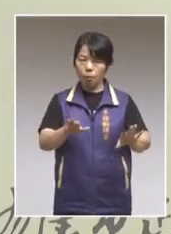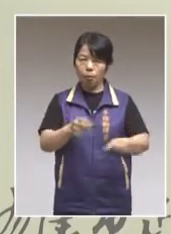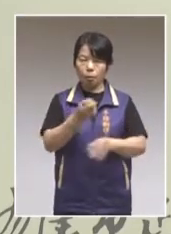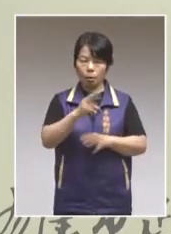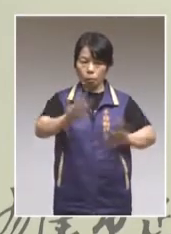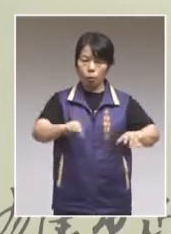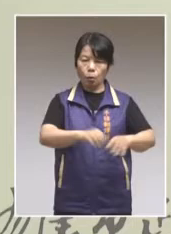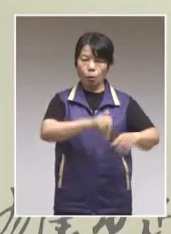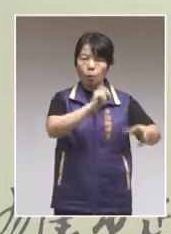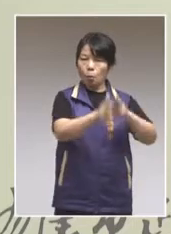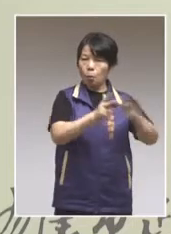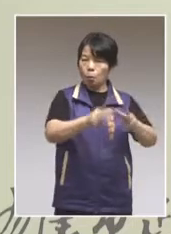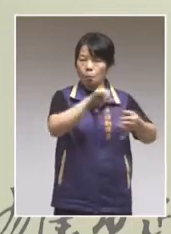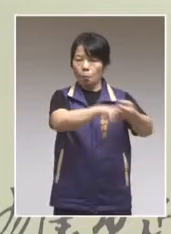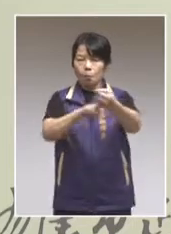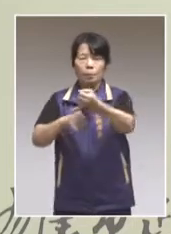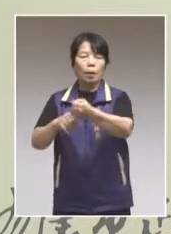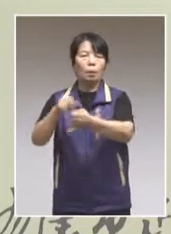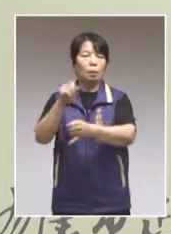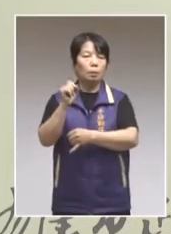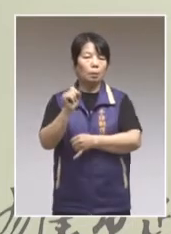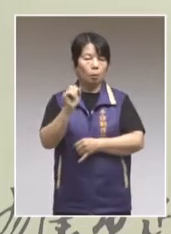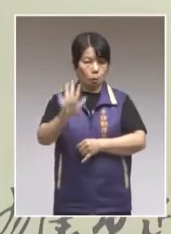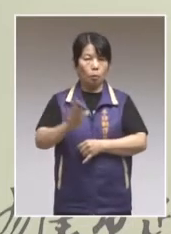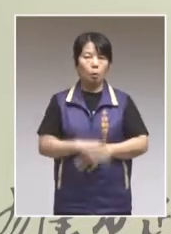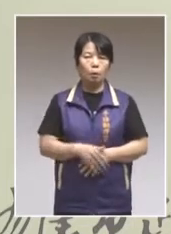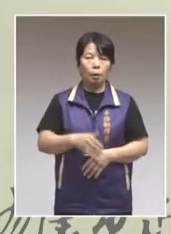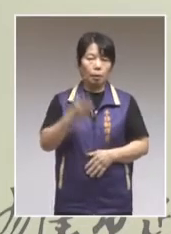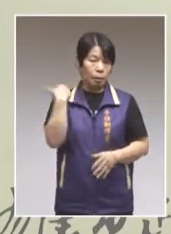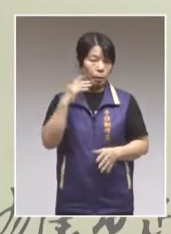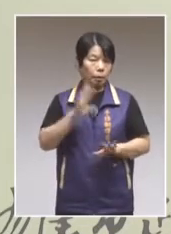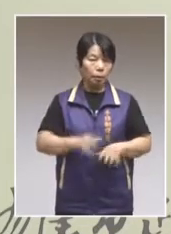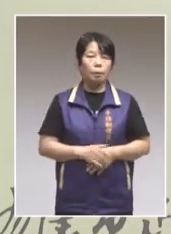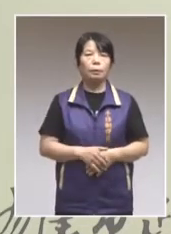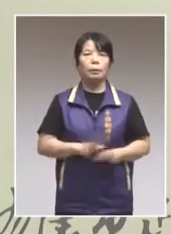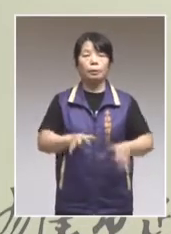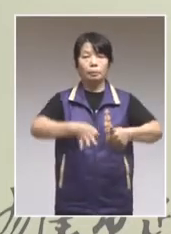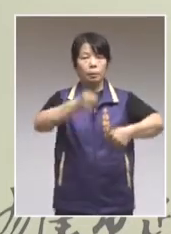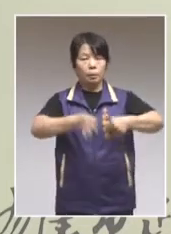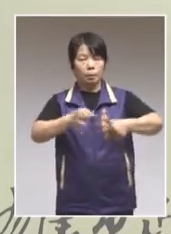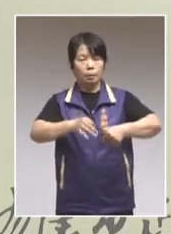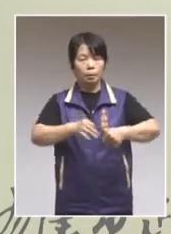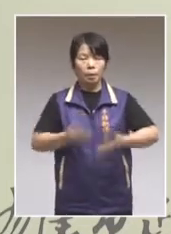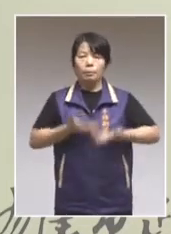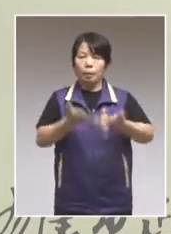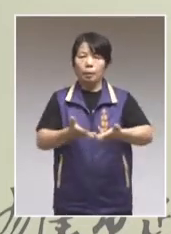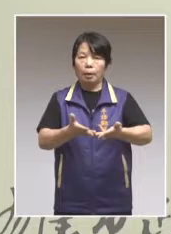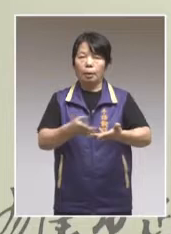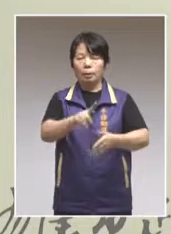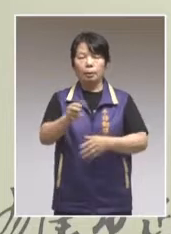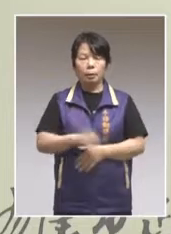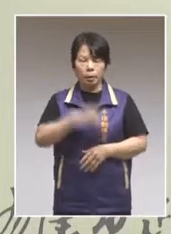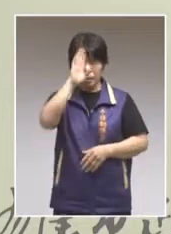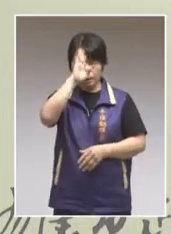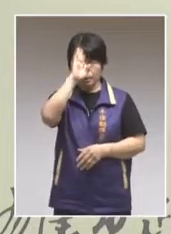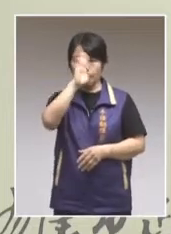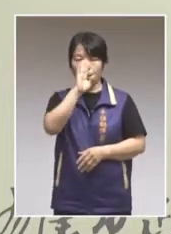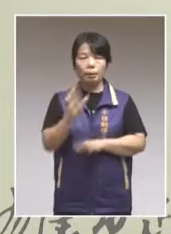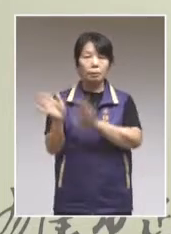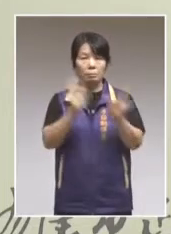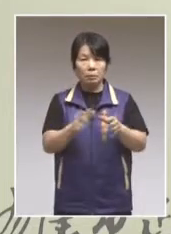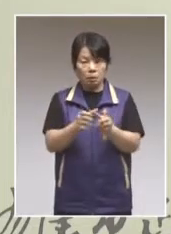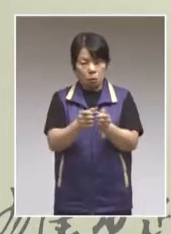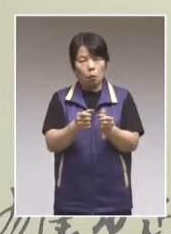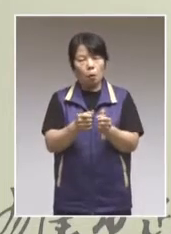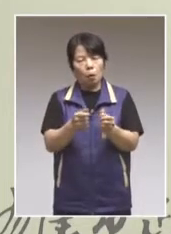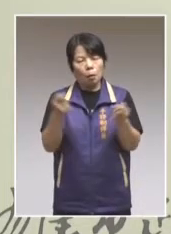个厂商来做采购，所以当时的价格因为供过于求、哦、因为当时疫情还不严重、哦、那我们因